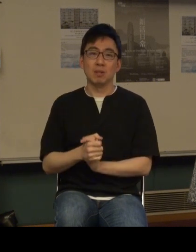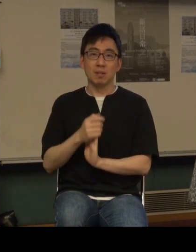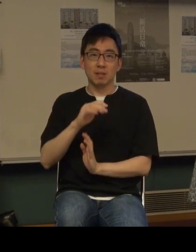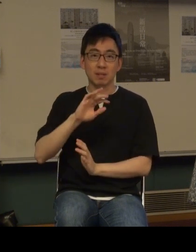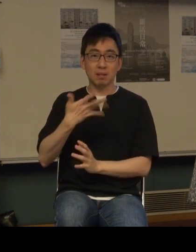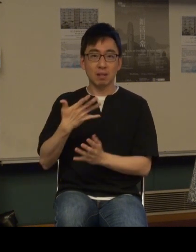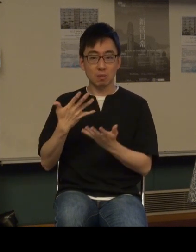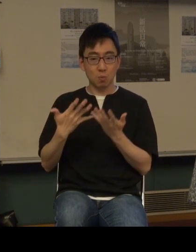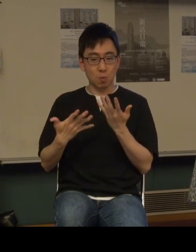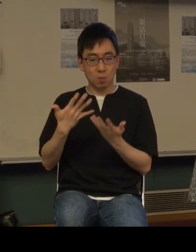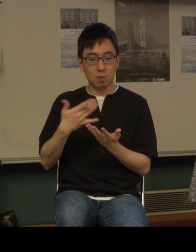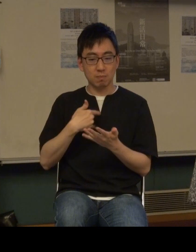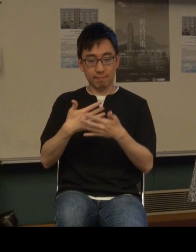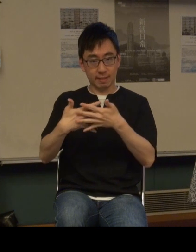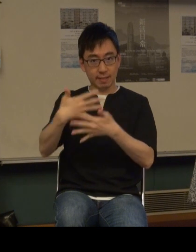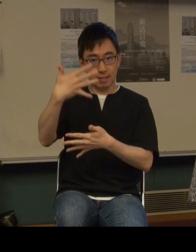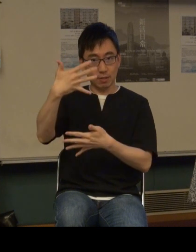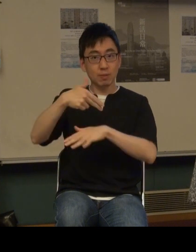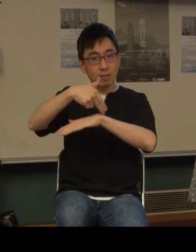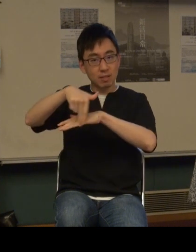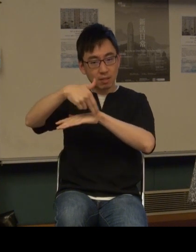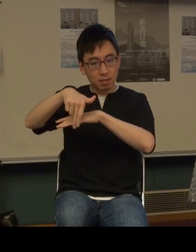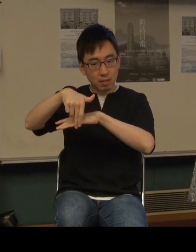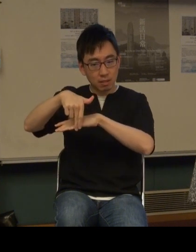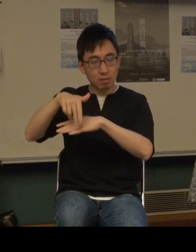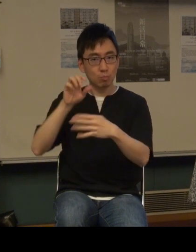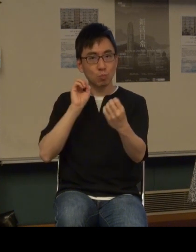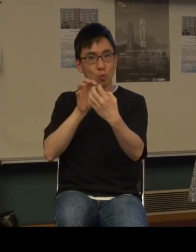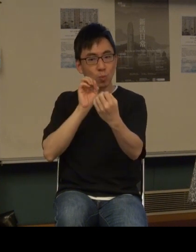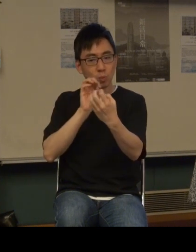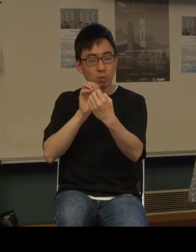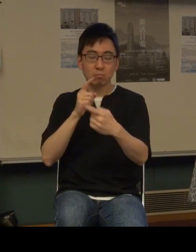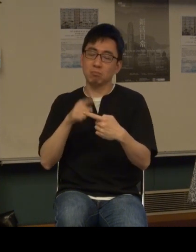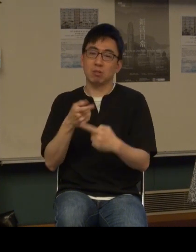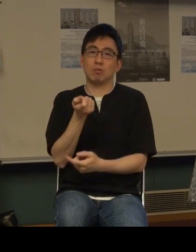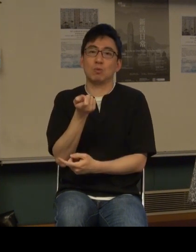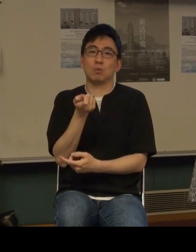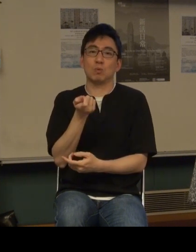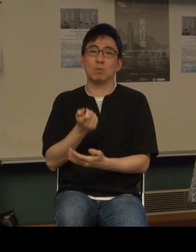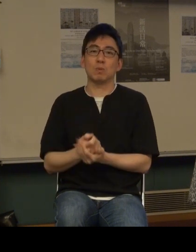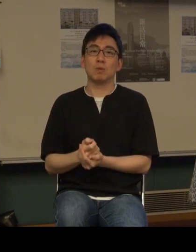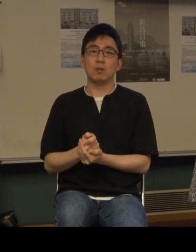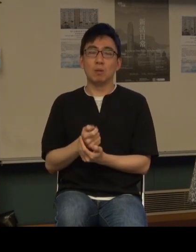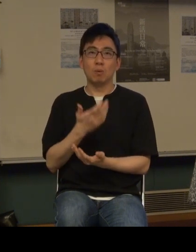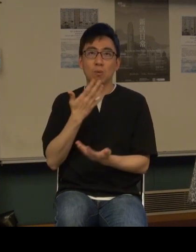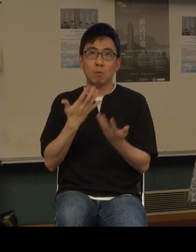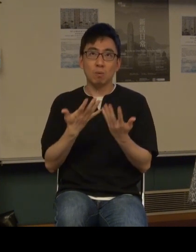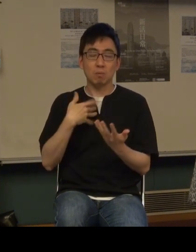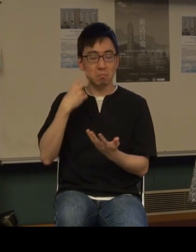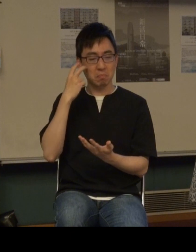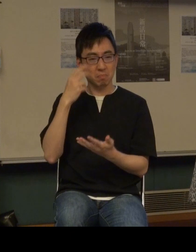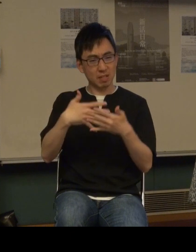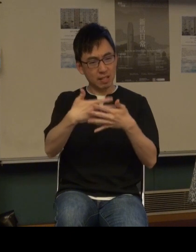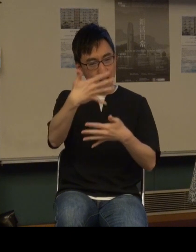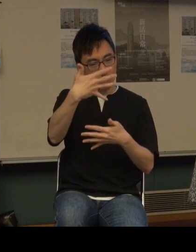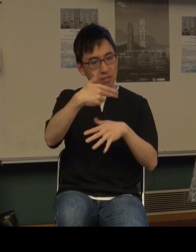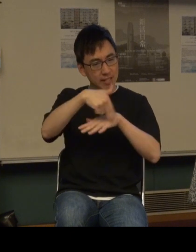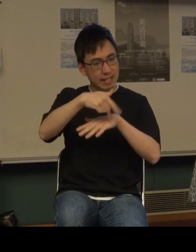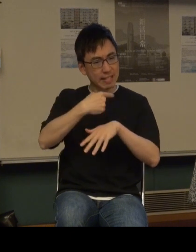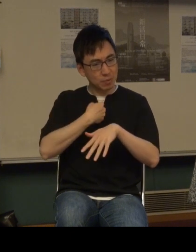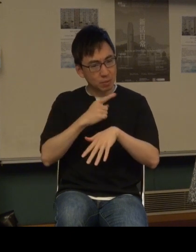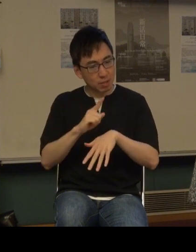對於即係建築設計嘅討論咧，其實唔係好多嘅。即係我哋對於個建築要點樣去設計